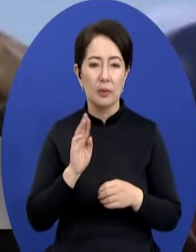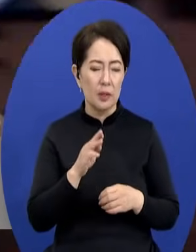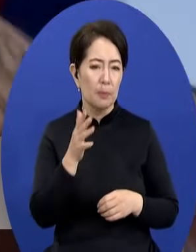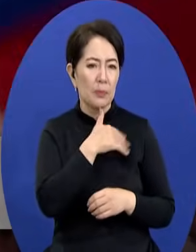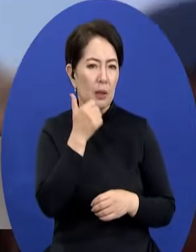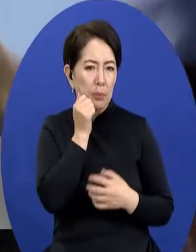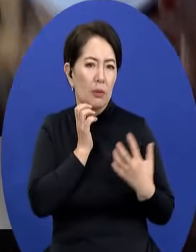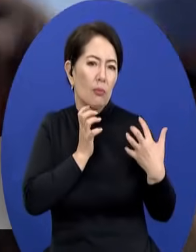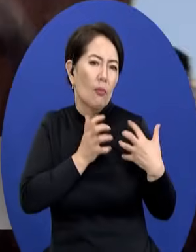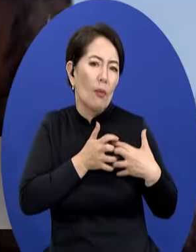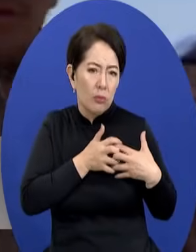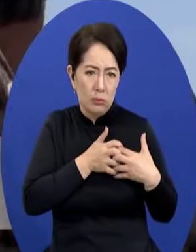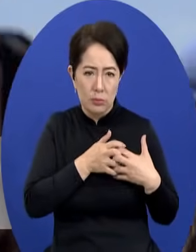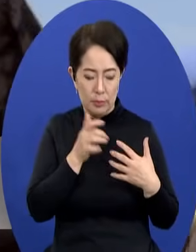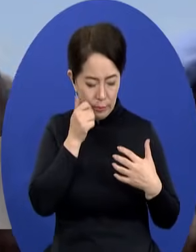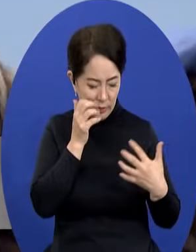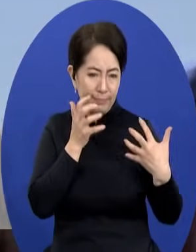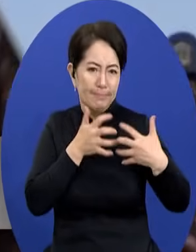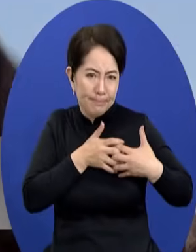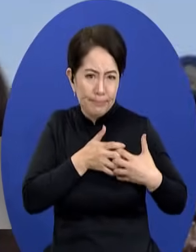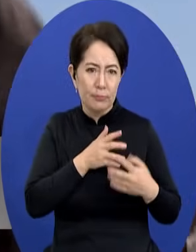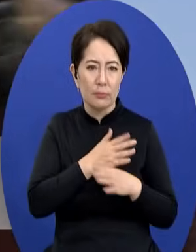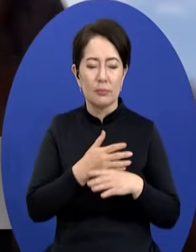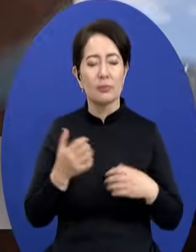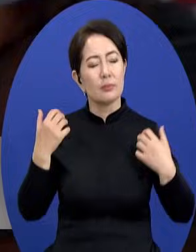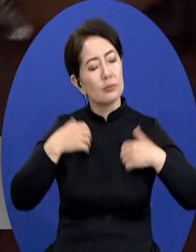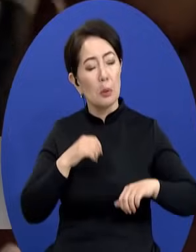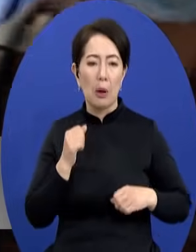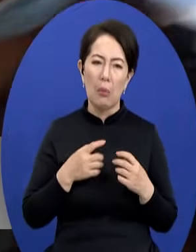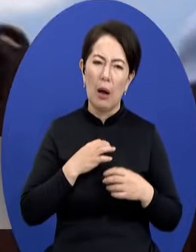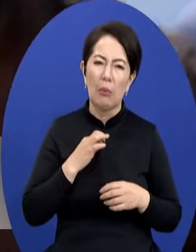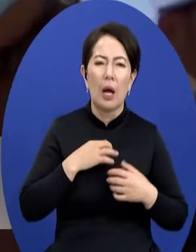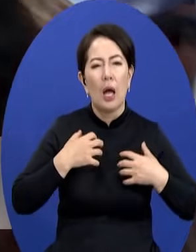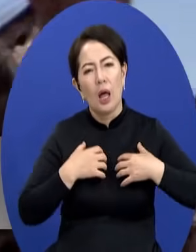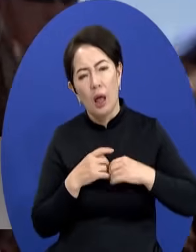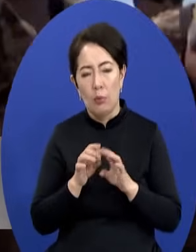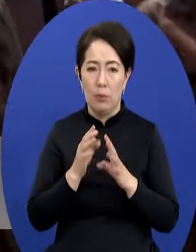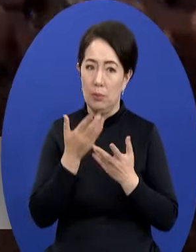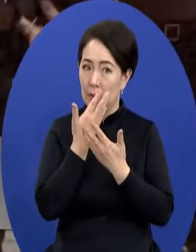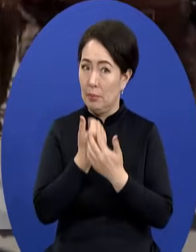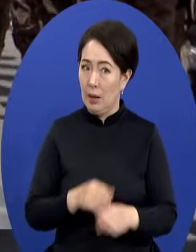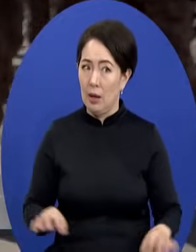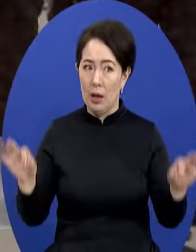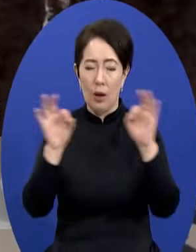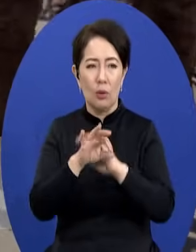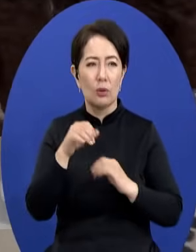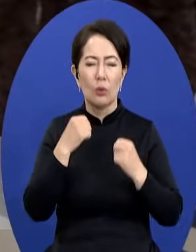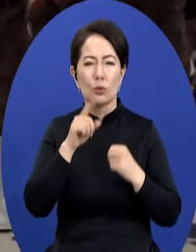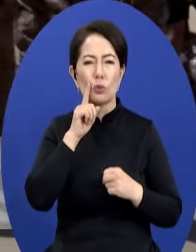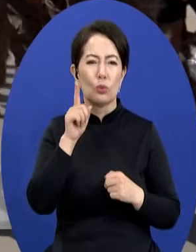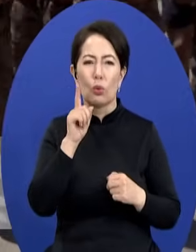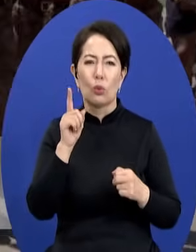бүр дасаал болцсон. Аа, тийм учраас болоод ерөөсөө нэг яг тэр түүртгч гэдэг юм уу? Энэ хувцсандаа одоо дургуулгахч гэдэг юм уу тийм